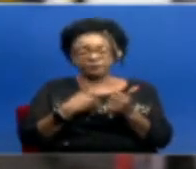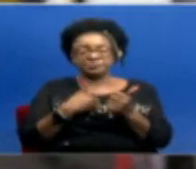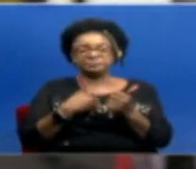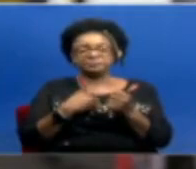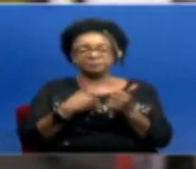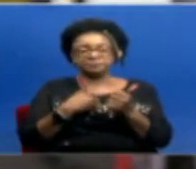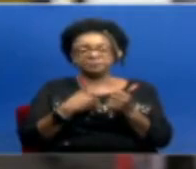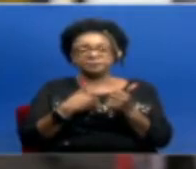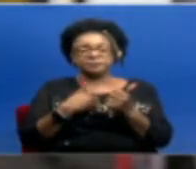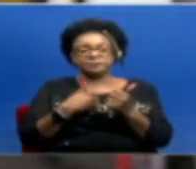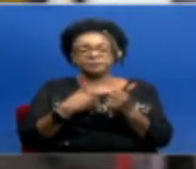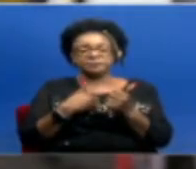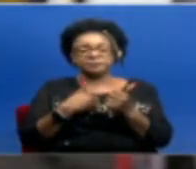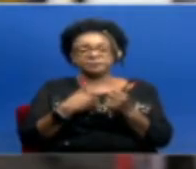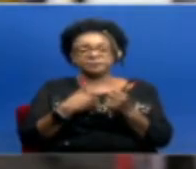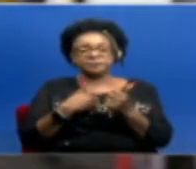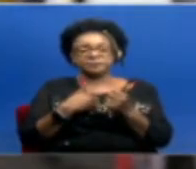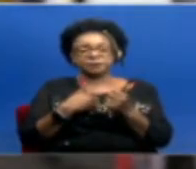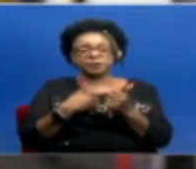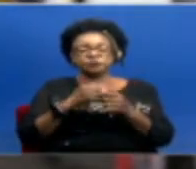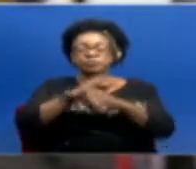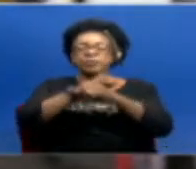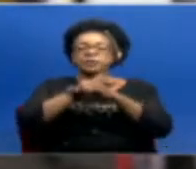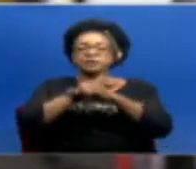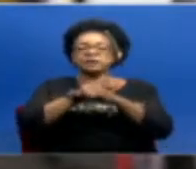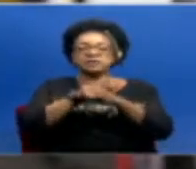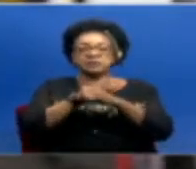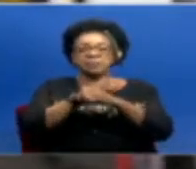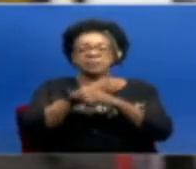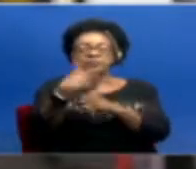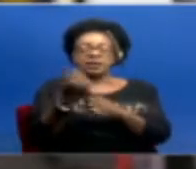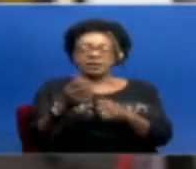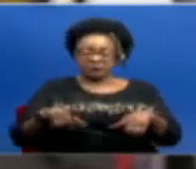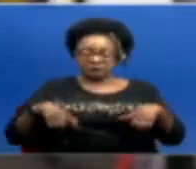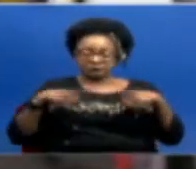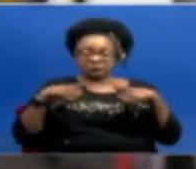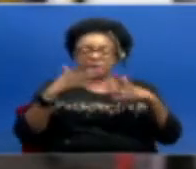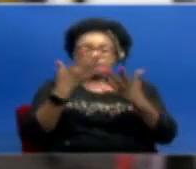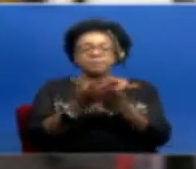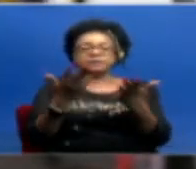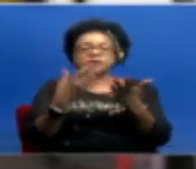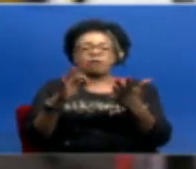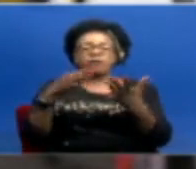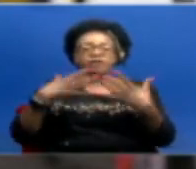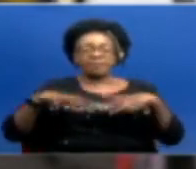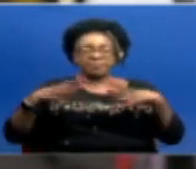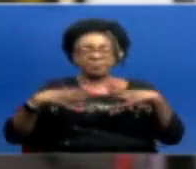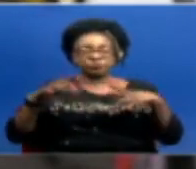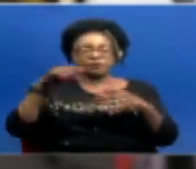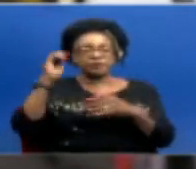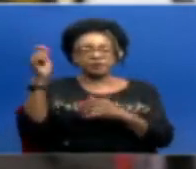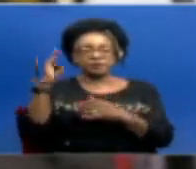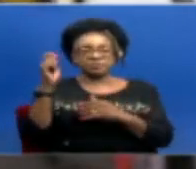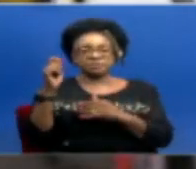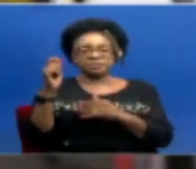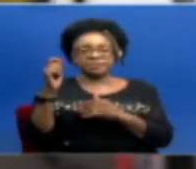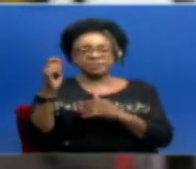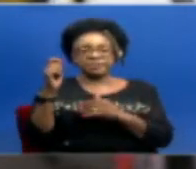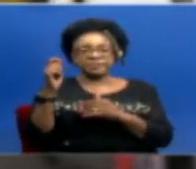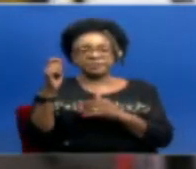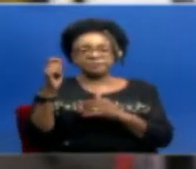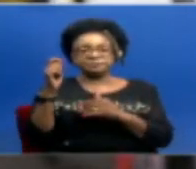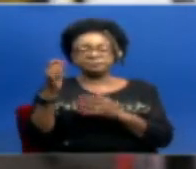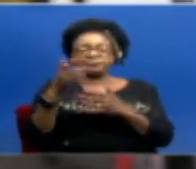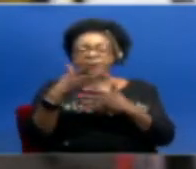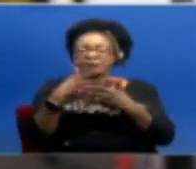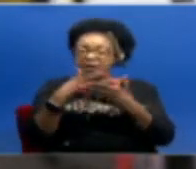possession of to protect the lives and property of the people of Kenya. And